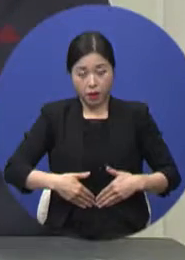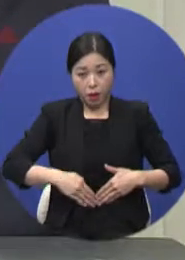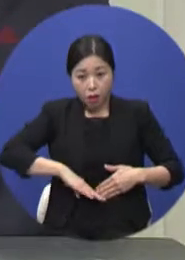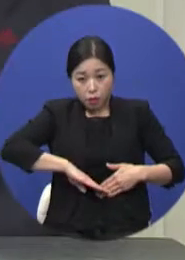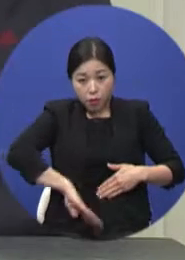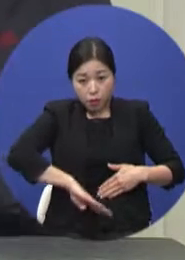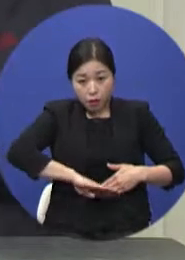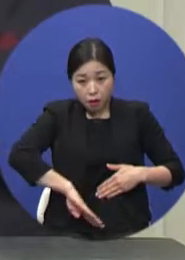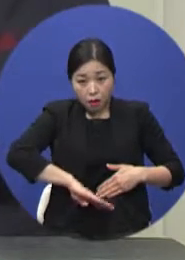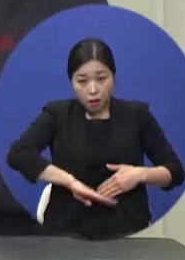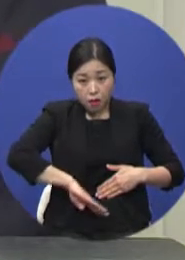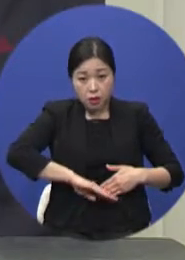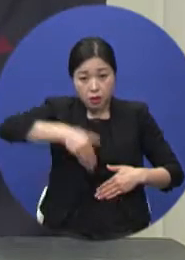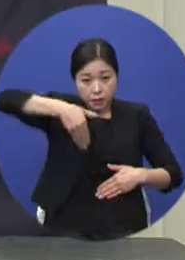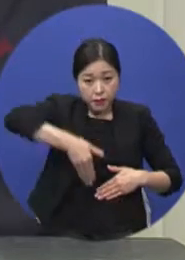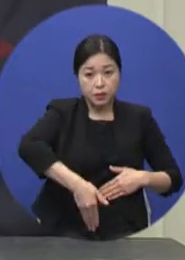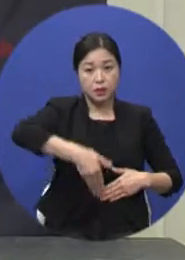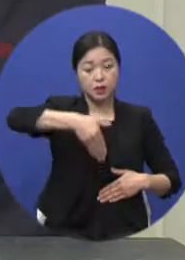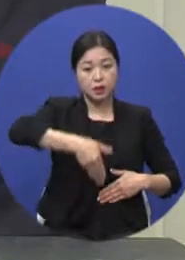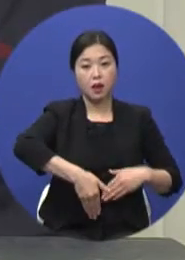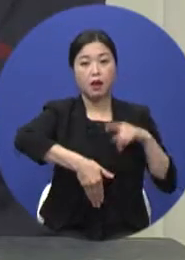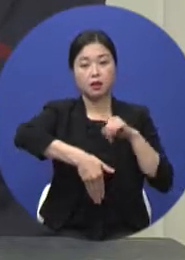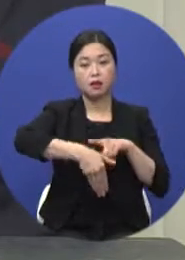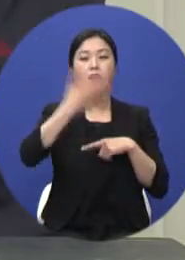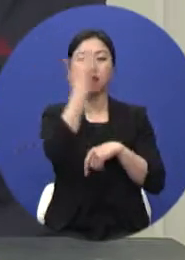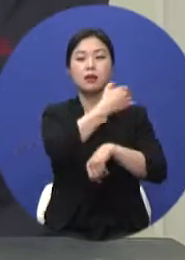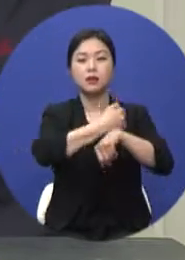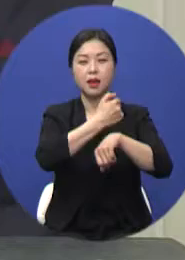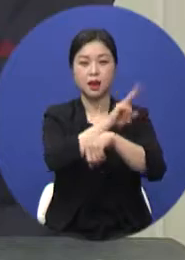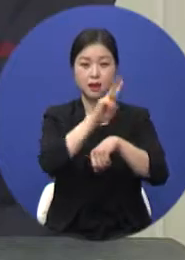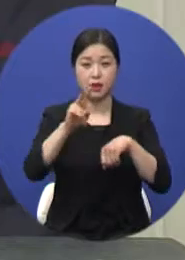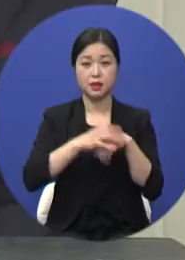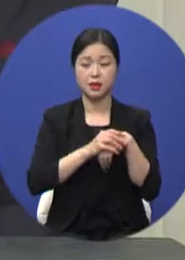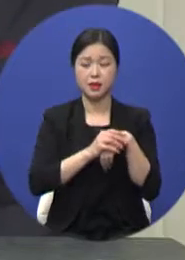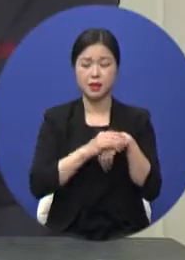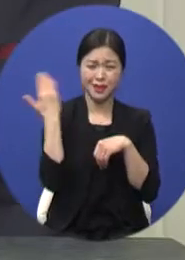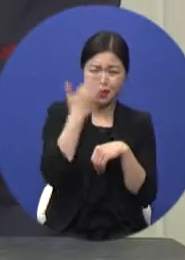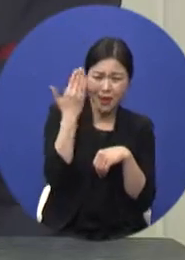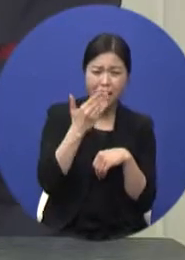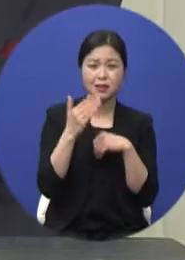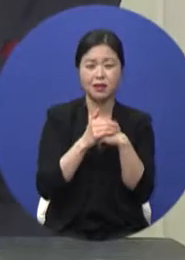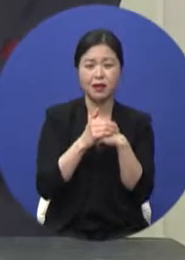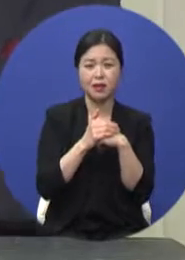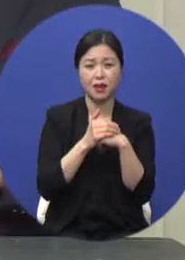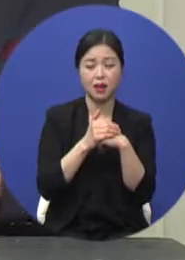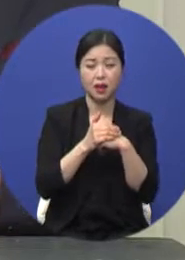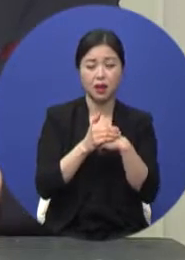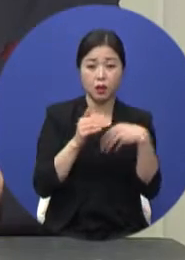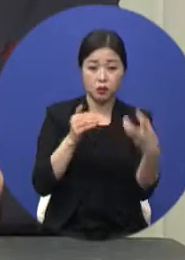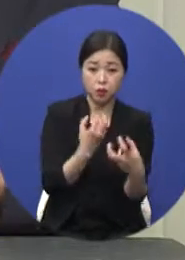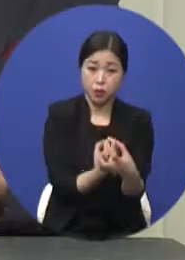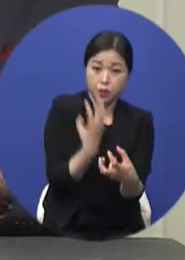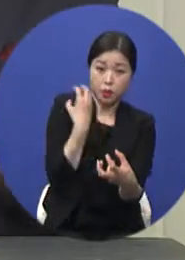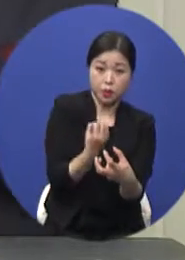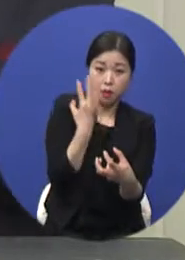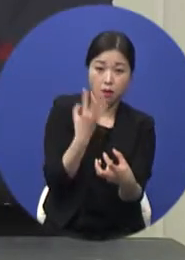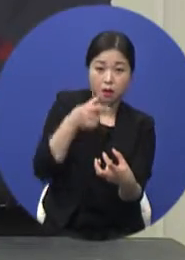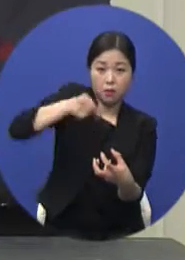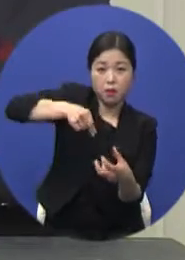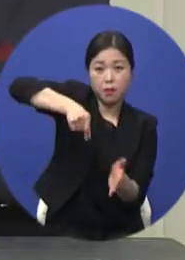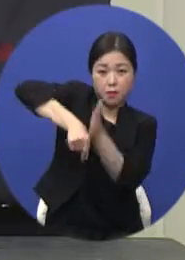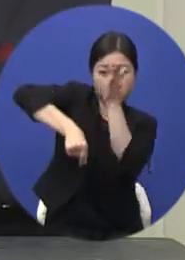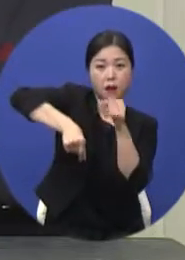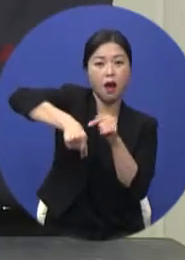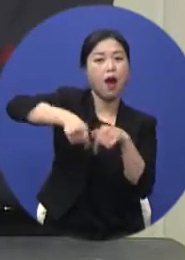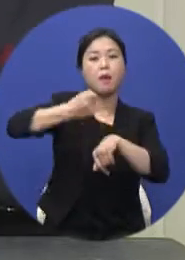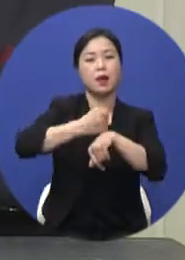물 갖다가 뿌려주면서 위에서 밑으로 물 갖다 흘러나게 해줘야지. 그 정도로 해야지 너무 깨끗하게 하는 것도 그렇고 밑에서 이렇게 쏴버리면 네. 물 들어가게 하면 안